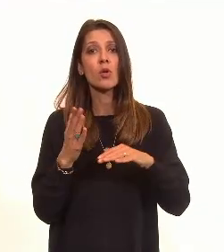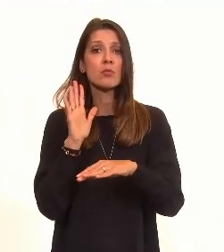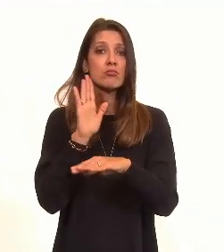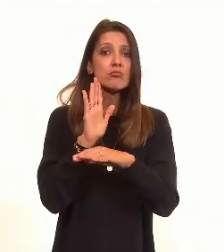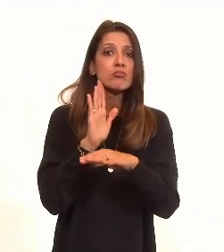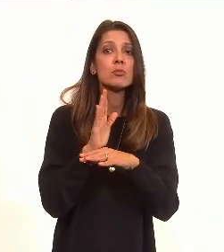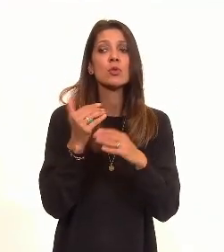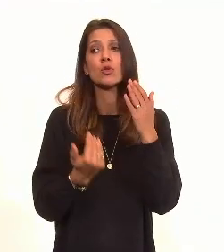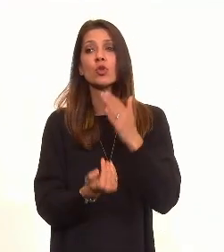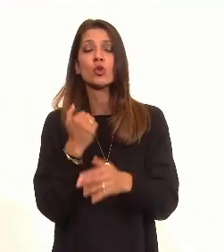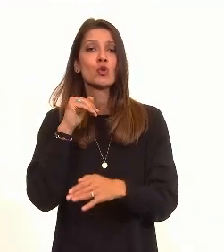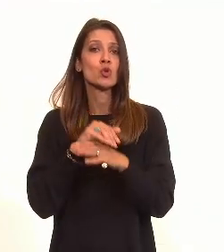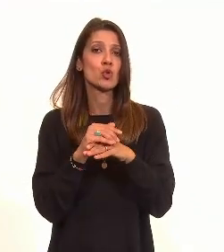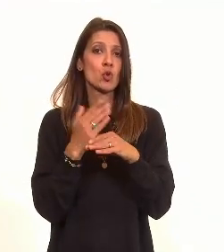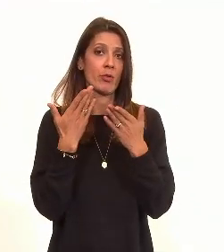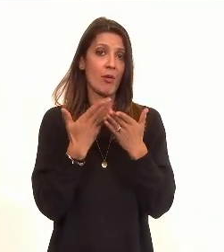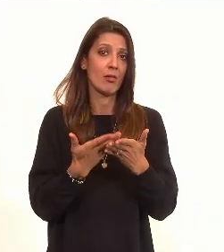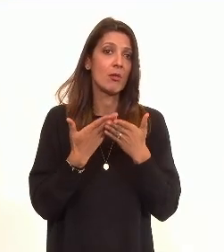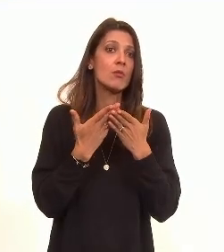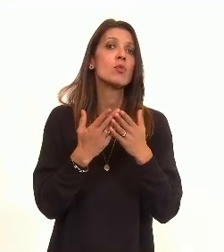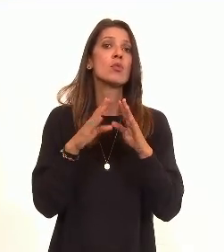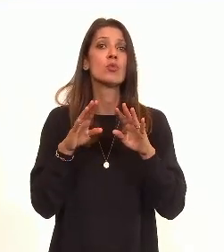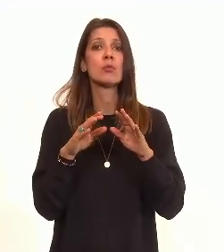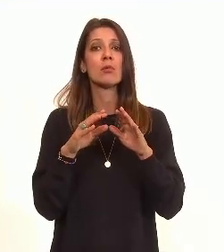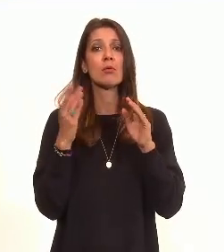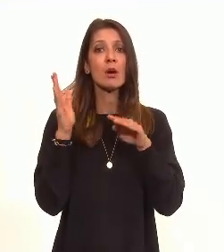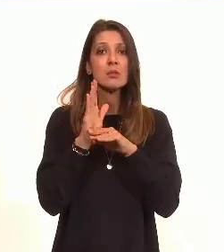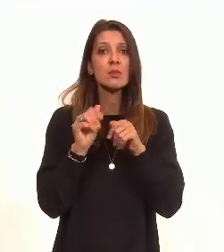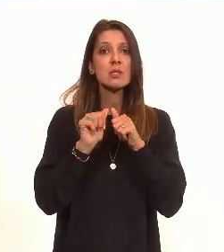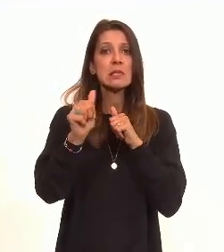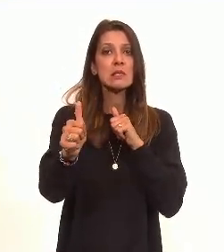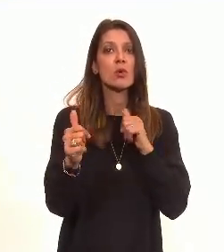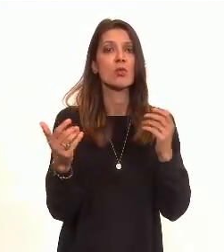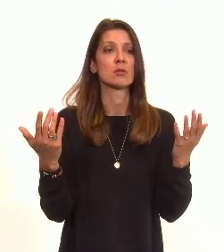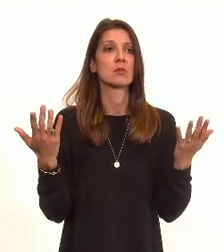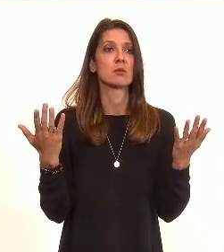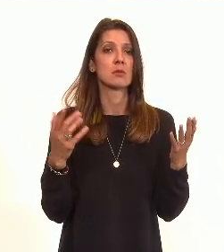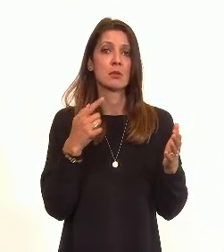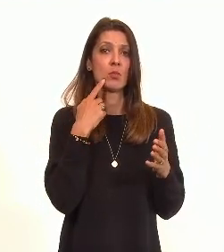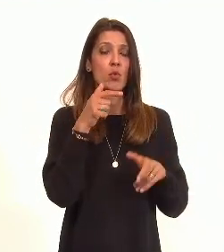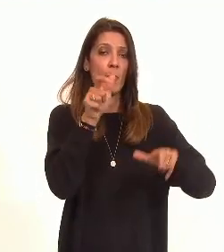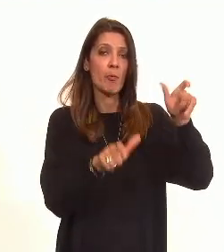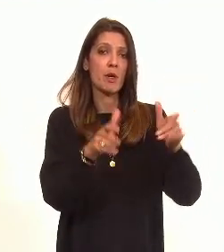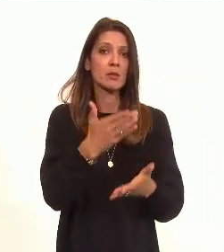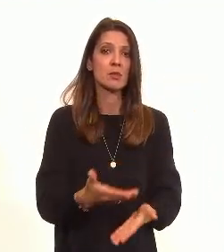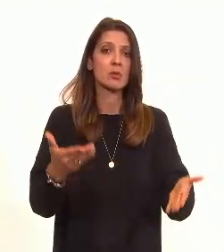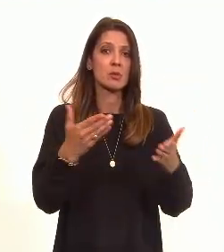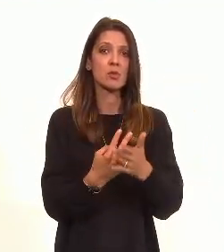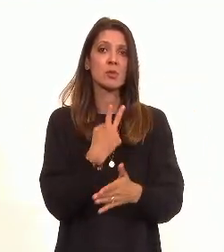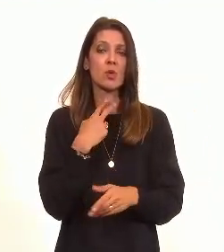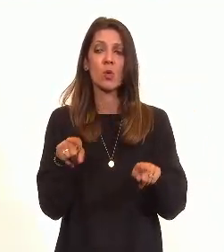le bénéfice, bien sûr, de toutes les personnes en situation de handicap intellectuel, mais voire d'autres. La dimension, effectivement, de la diffusion, elle a été